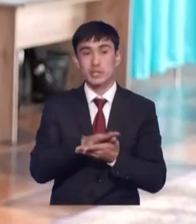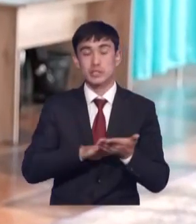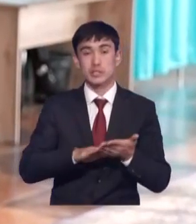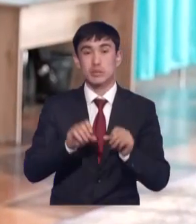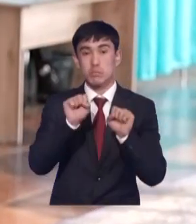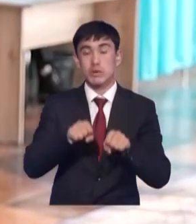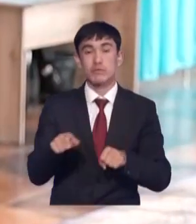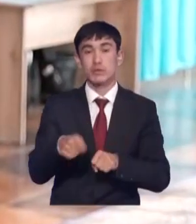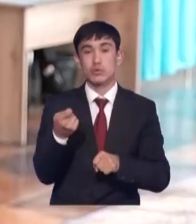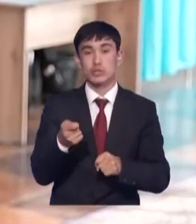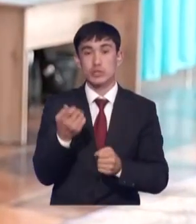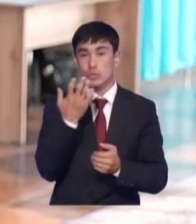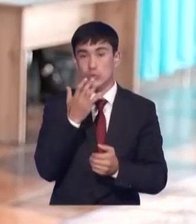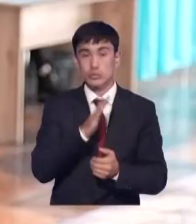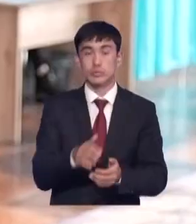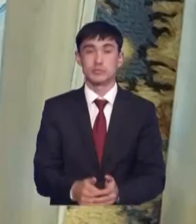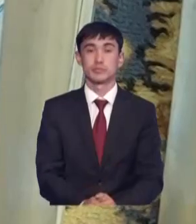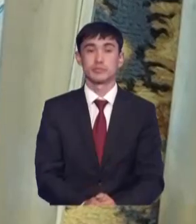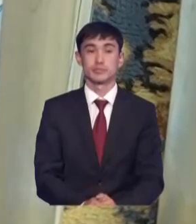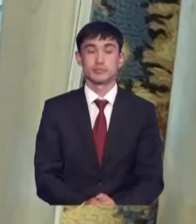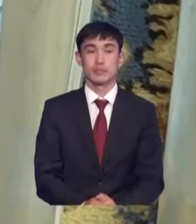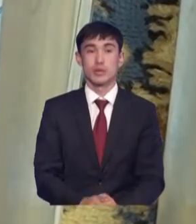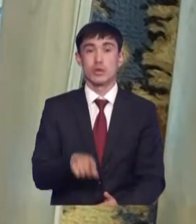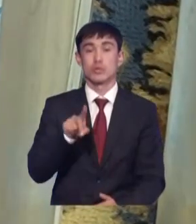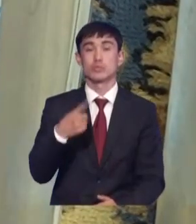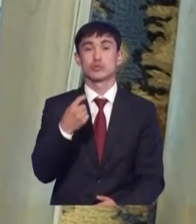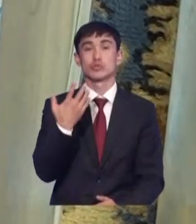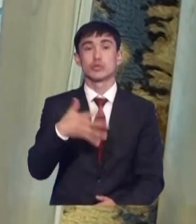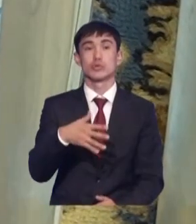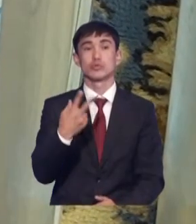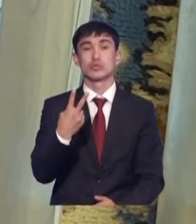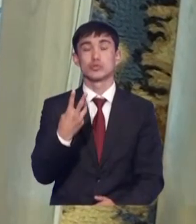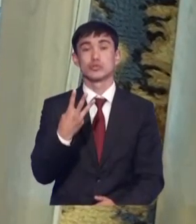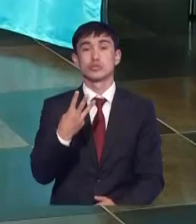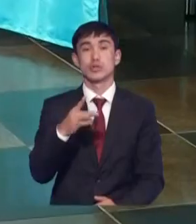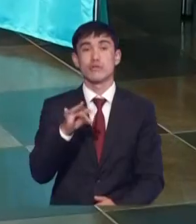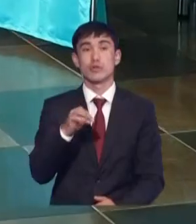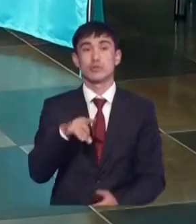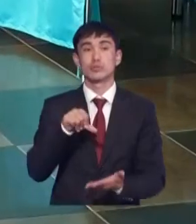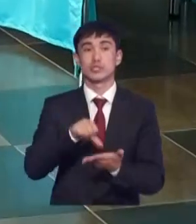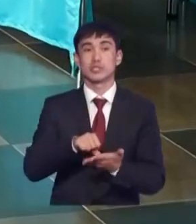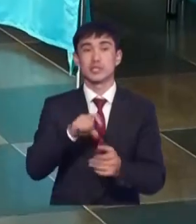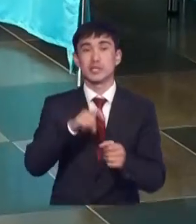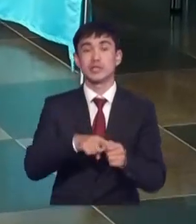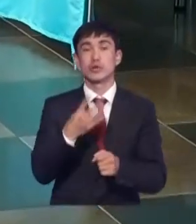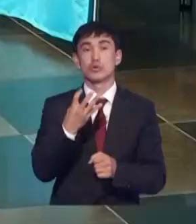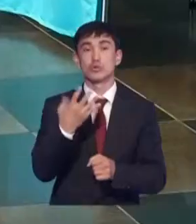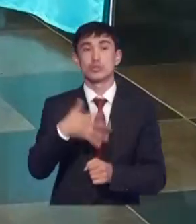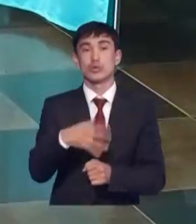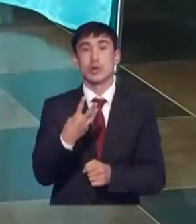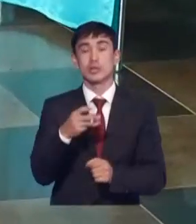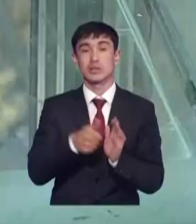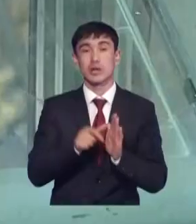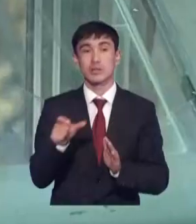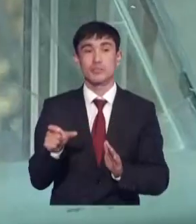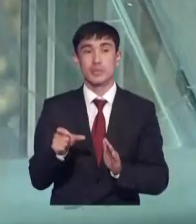заң бұзушылықты мен байқаған жоқпын. Нөмірі 153-ші референдум учаскесіне тіркелген азаматтардың саны 456.